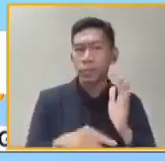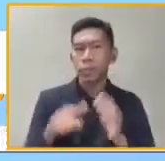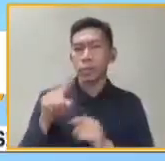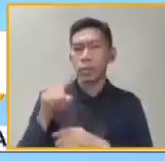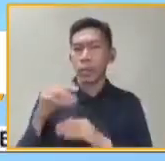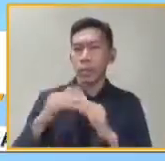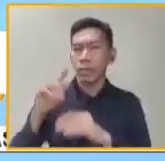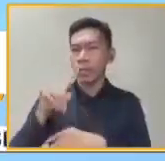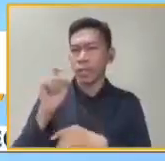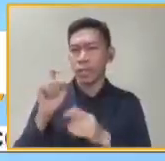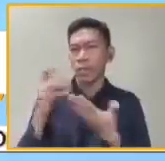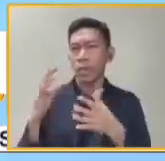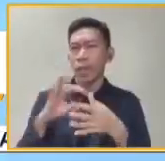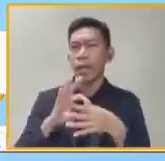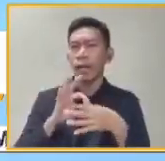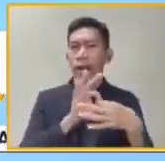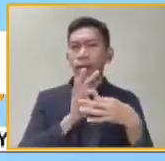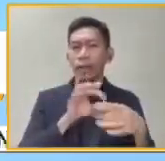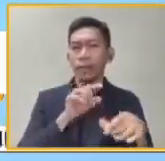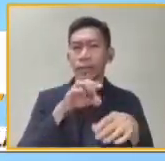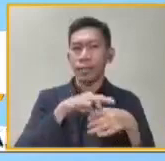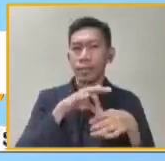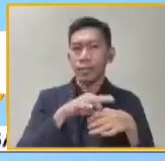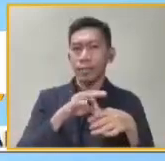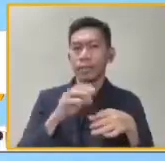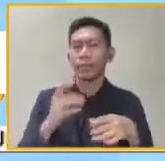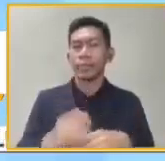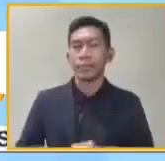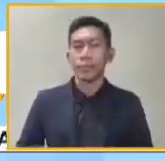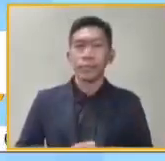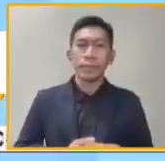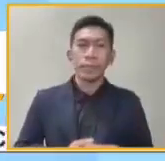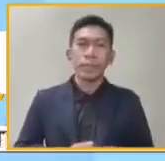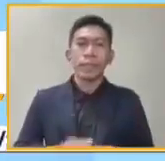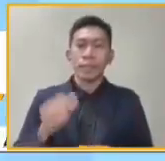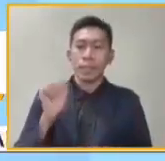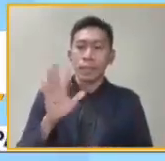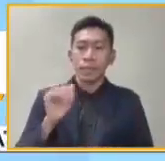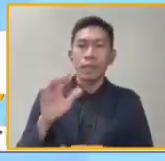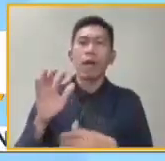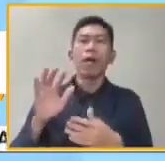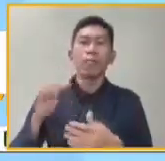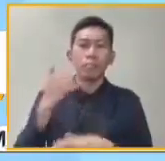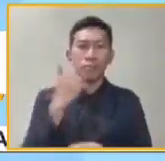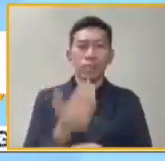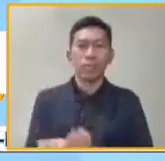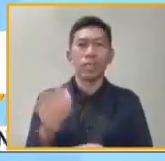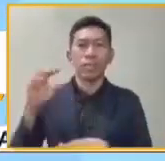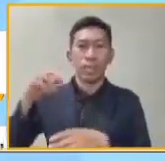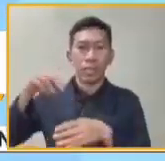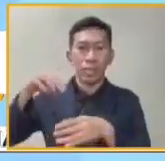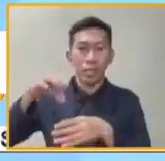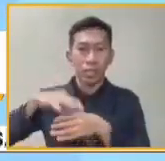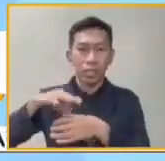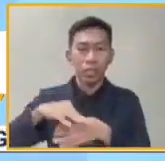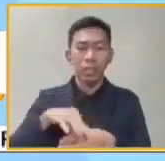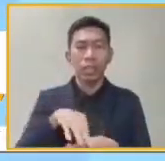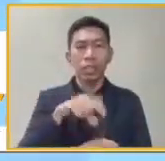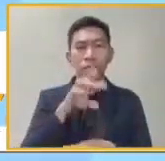kaugnayan sa eleksyon. Kinumpirma ni Fajardo na 15 ang nasuwi sa halalan at 43